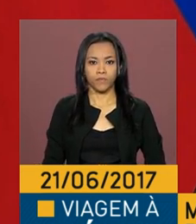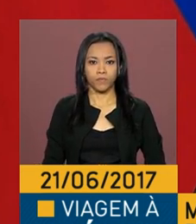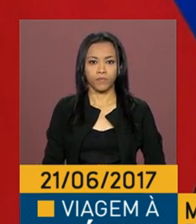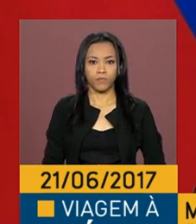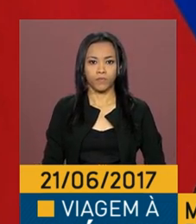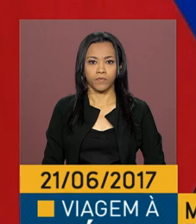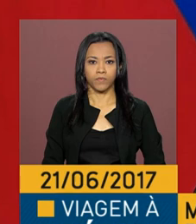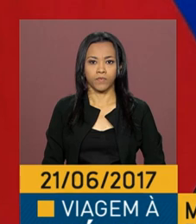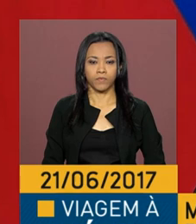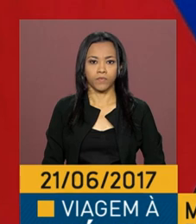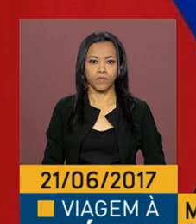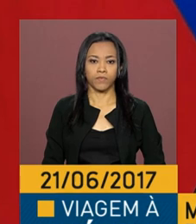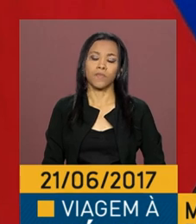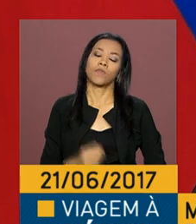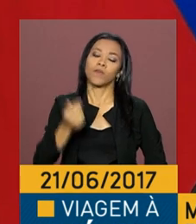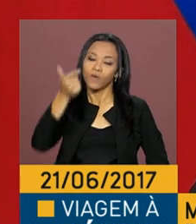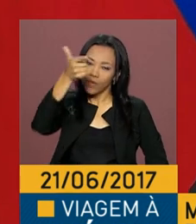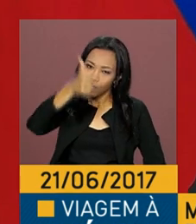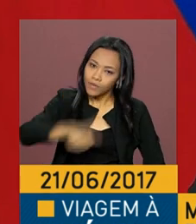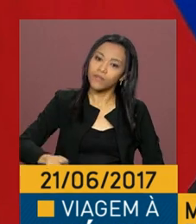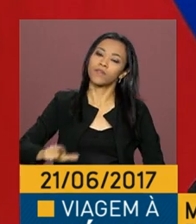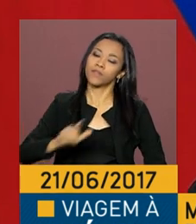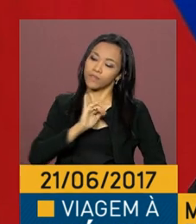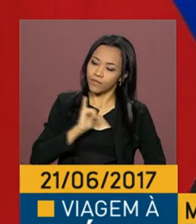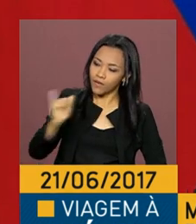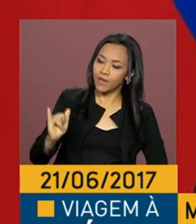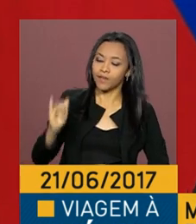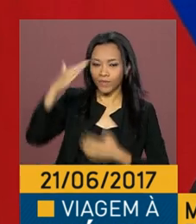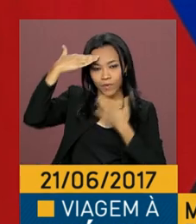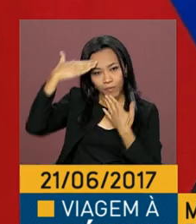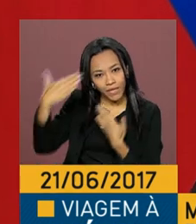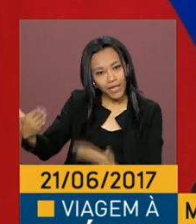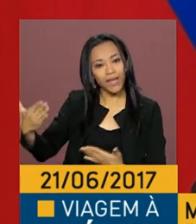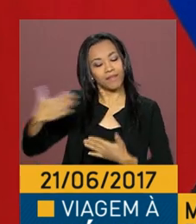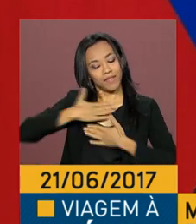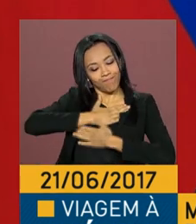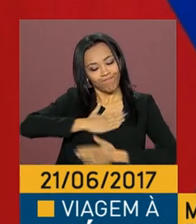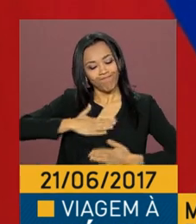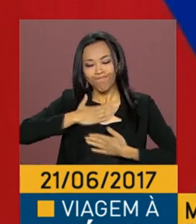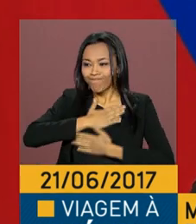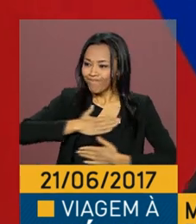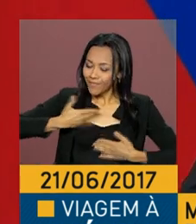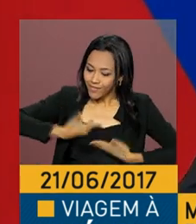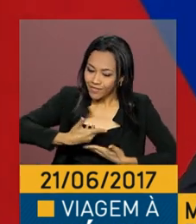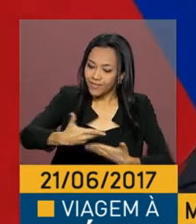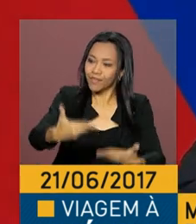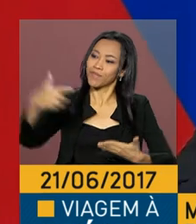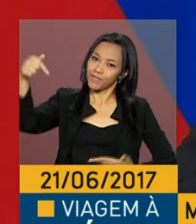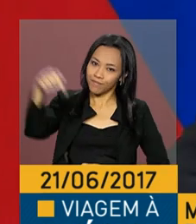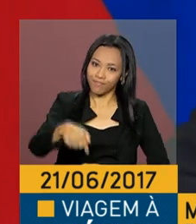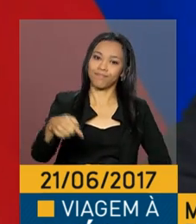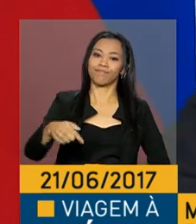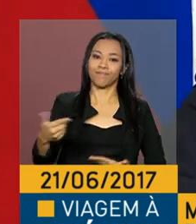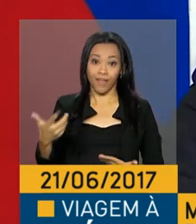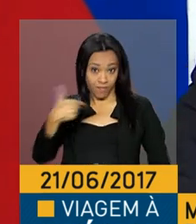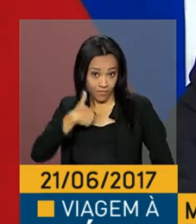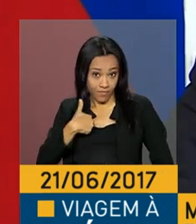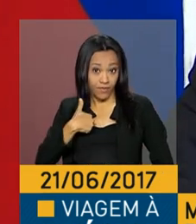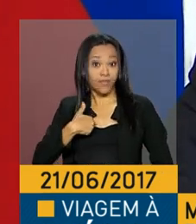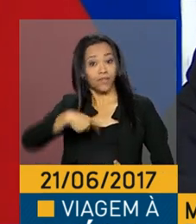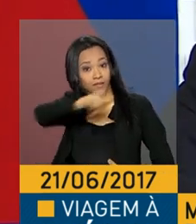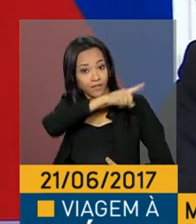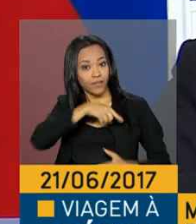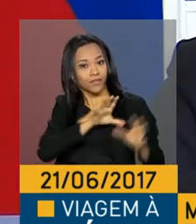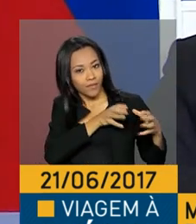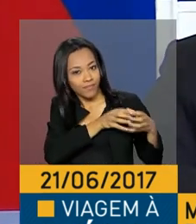пути к этому будущему. Mais uma vez, presidente Putin, muito obrigado pela calorosa recepção dispensada a mim e